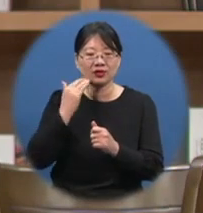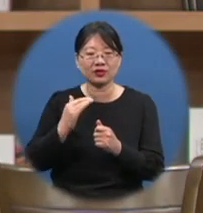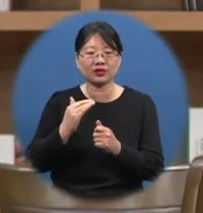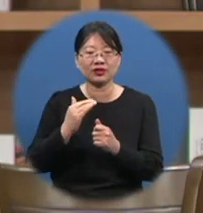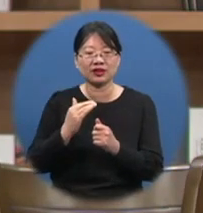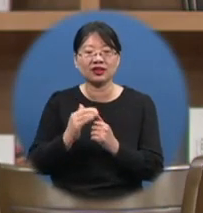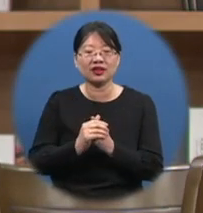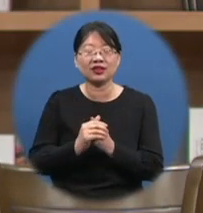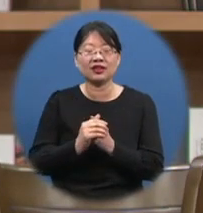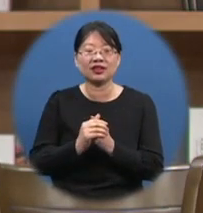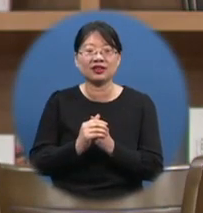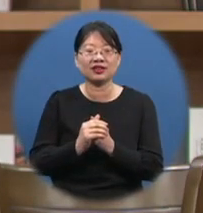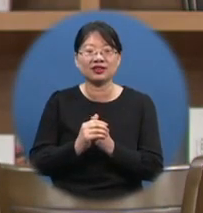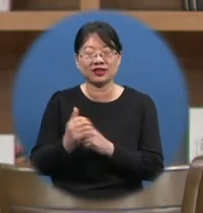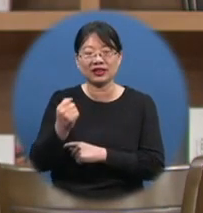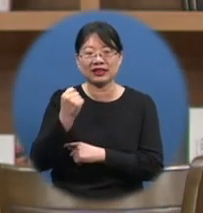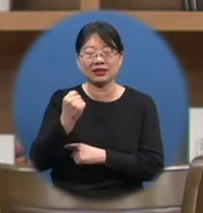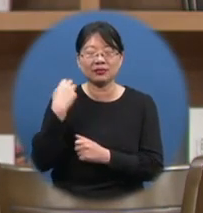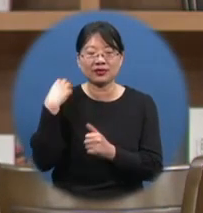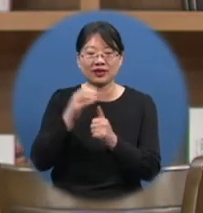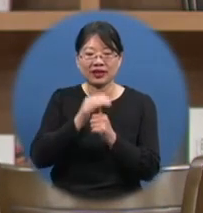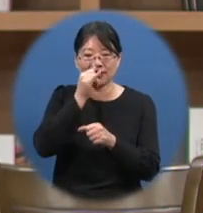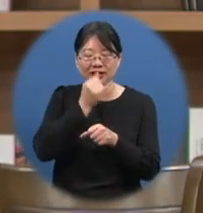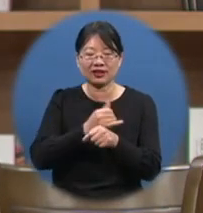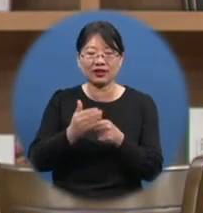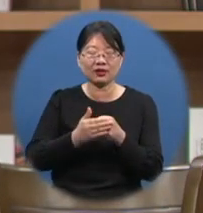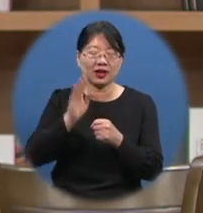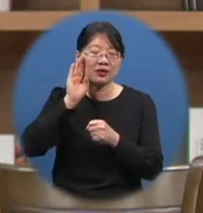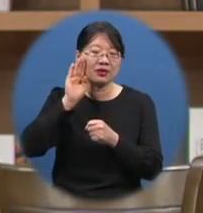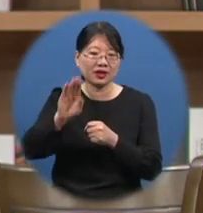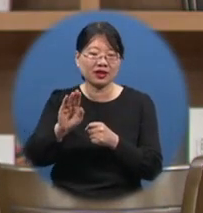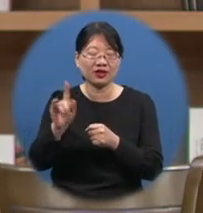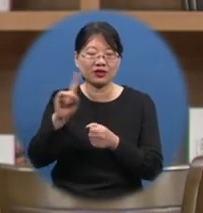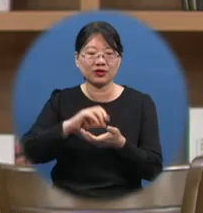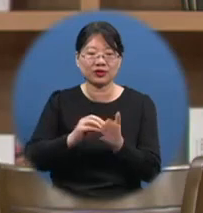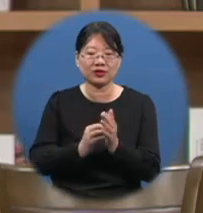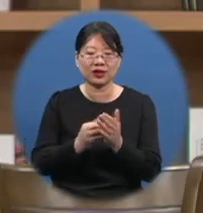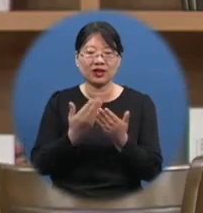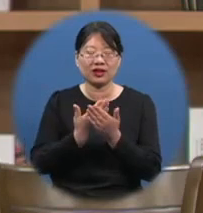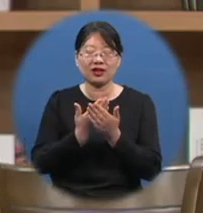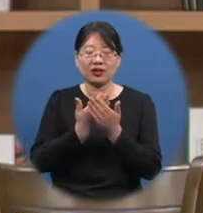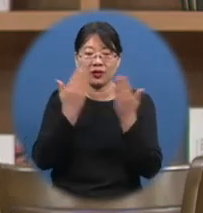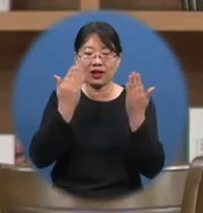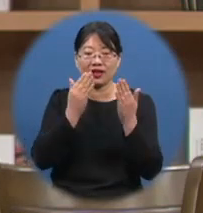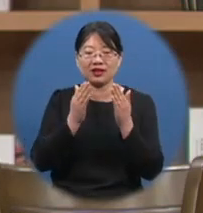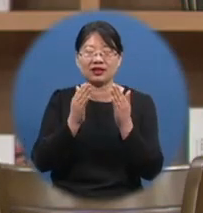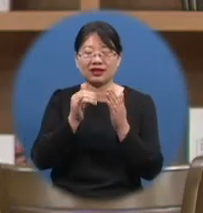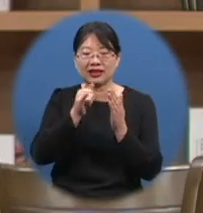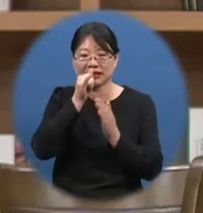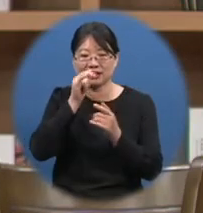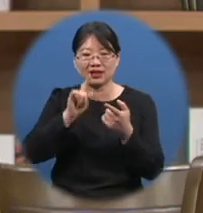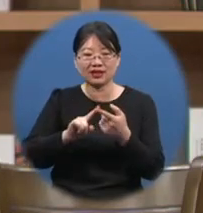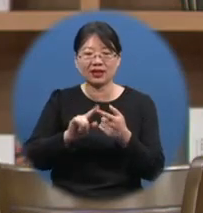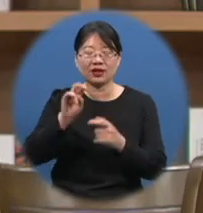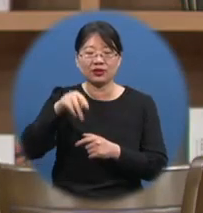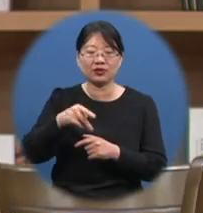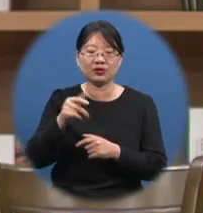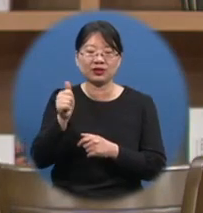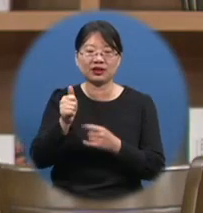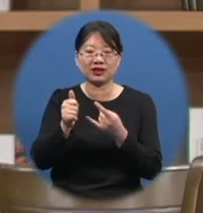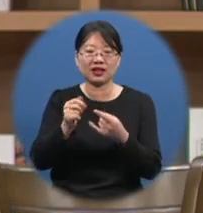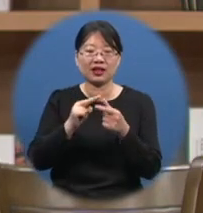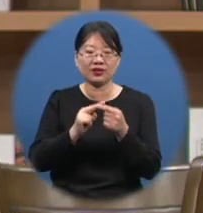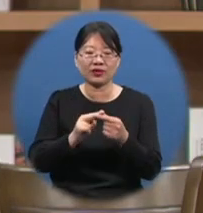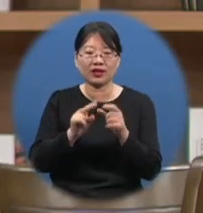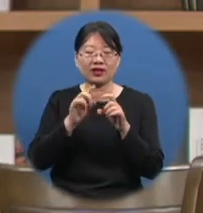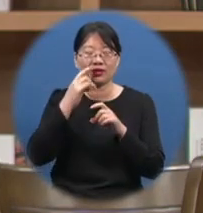국운이 달려있다고 해도 과언이 아니겠죠. 자, 우리 미래를 얼만큼 활짝 열어제쳐주실 수 있을지 유영민 장관께 오늘